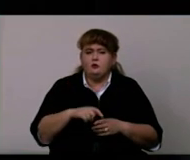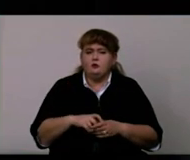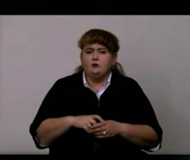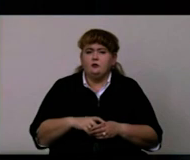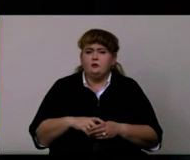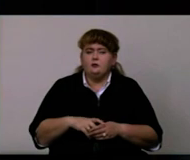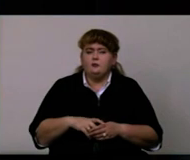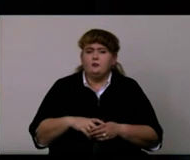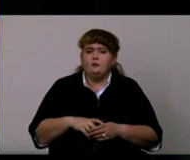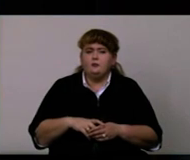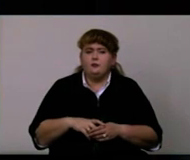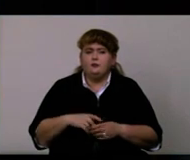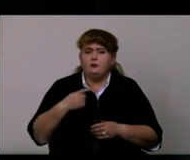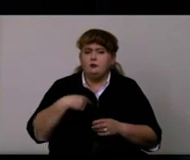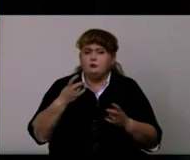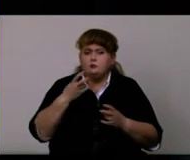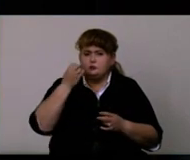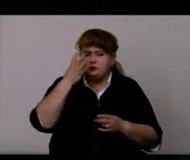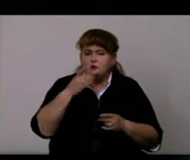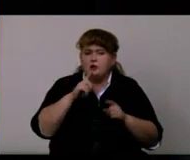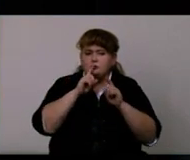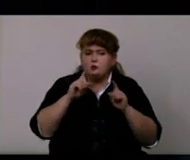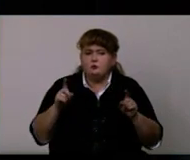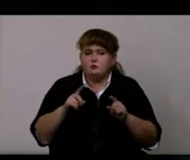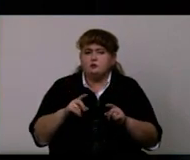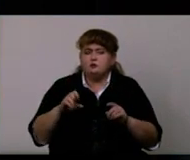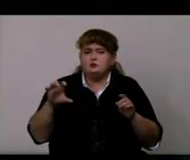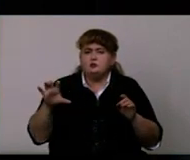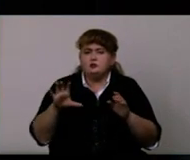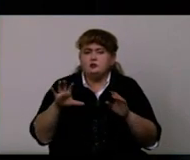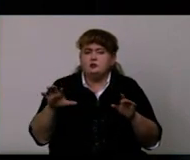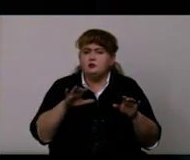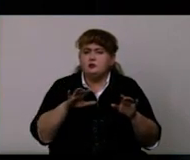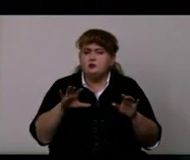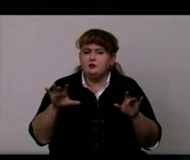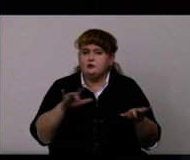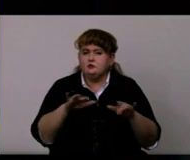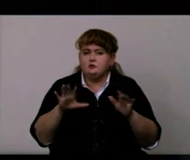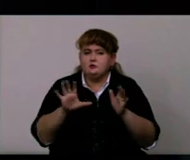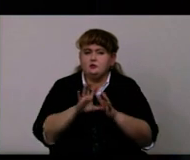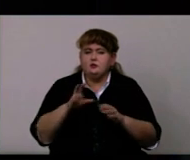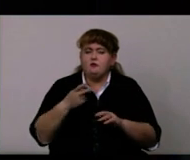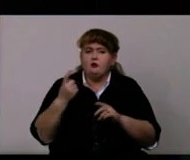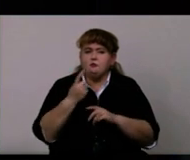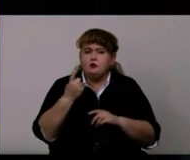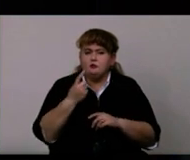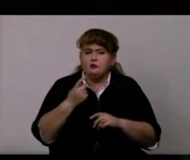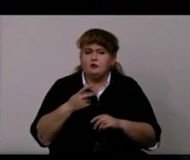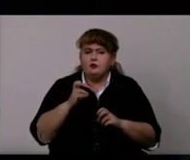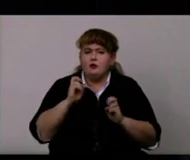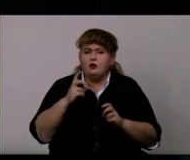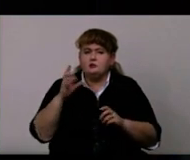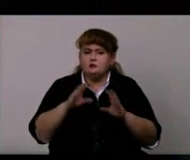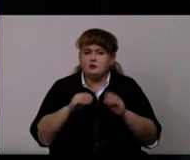И нам с вами нужно также знать особенности кинетической энергии. Во-первых, значение кинетической энергии, как